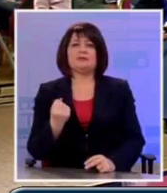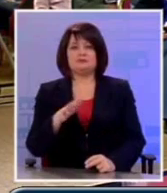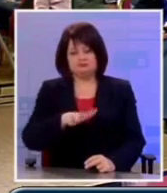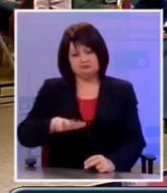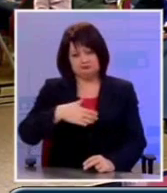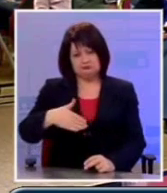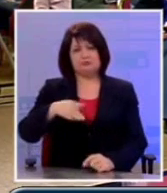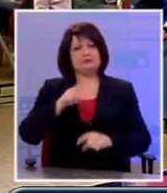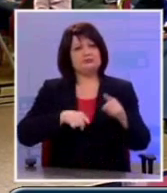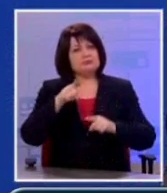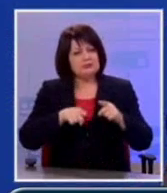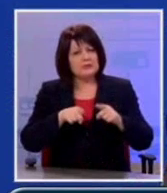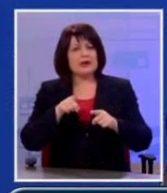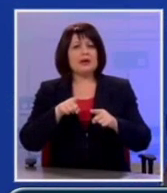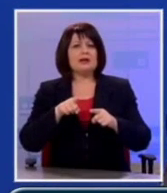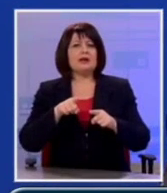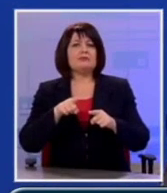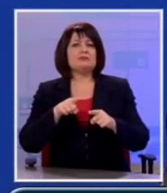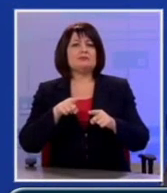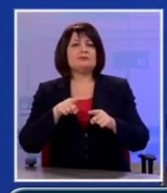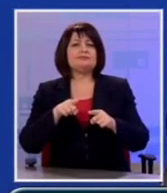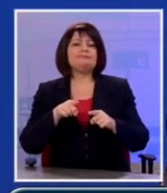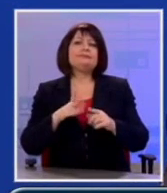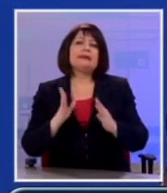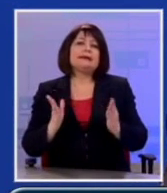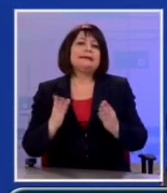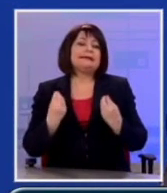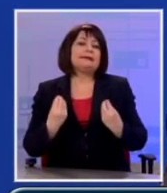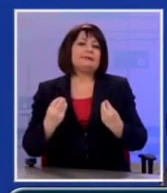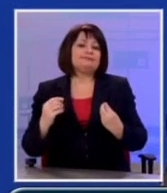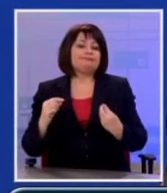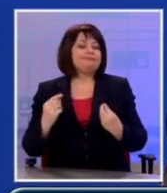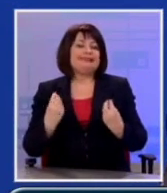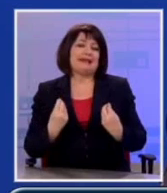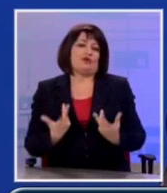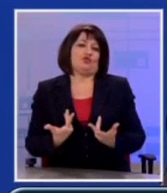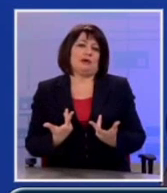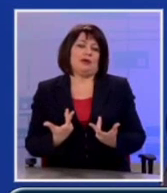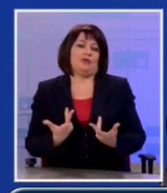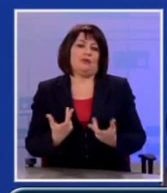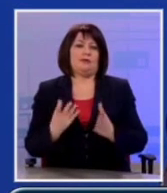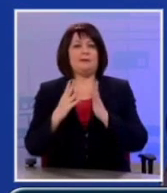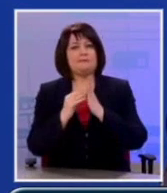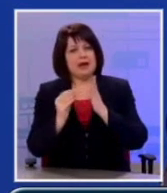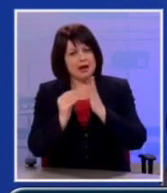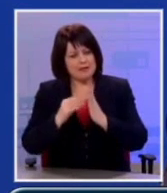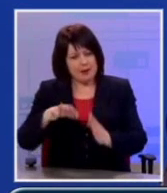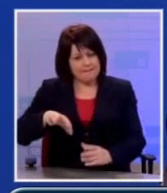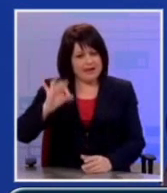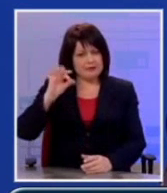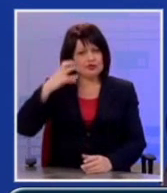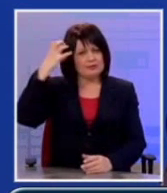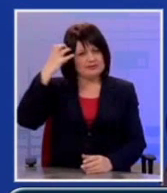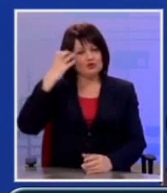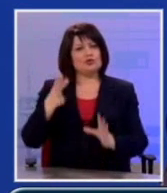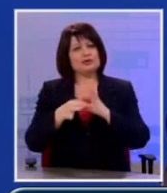και κάποια φαινόμενα τα οποία είναι οχληρά. Υπήρξε δηλαδή περίπτωση